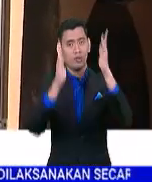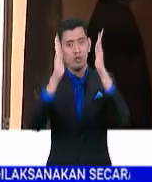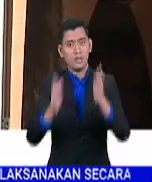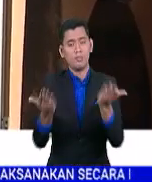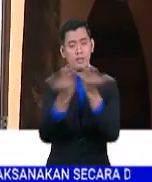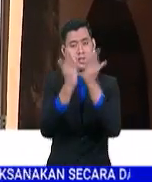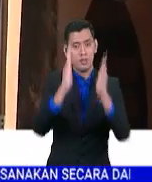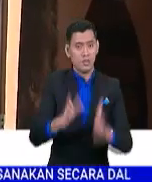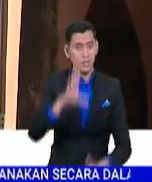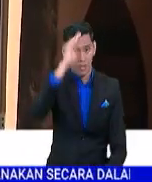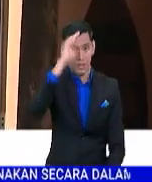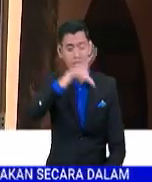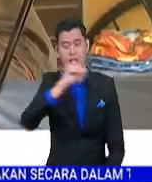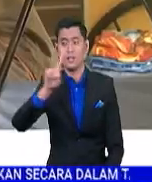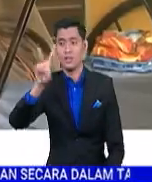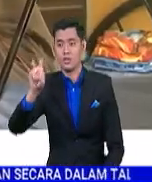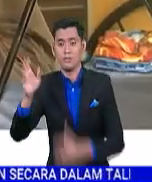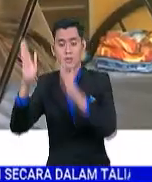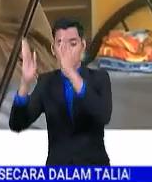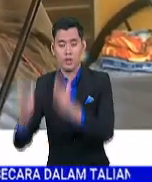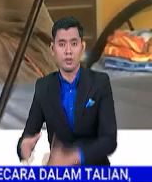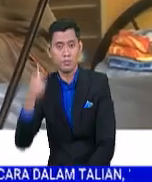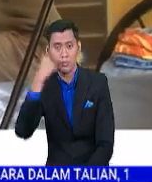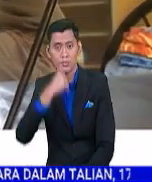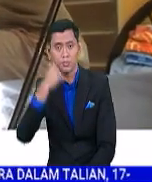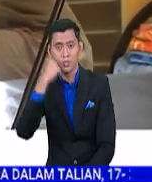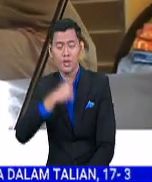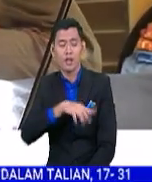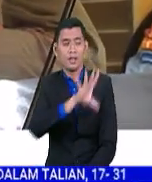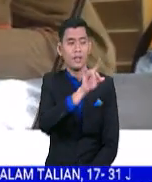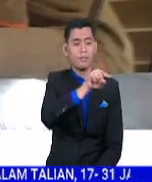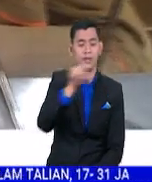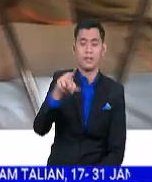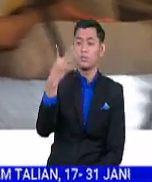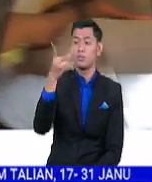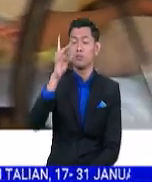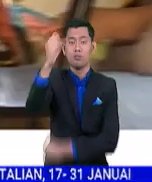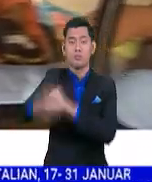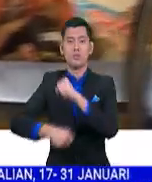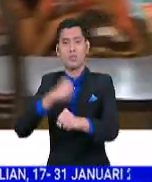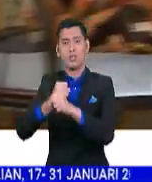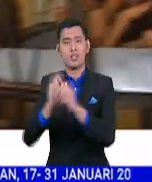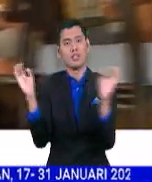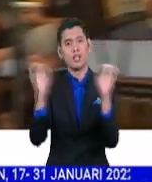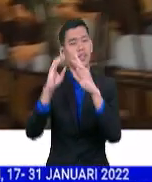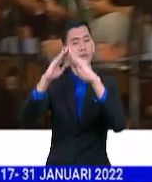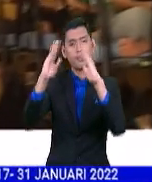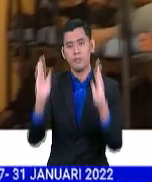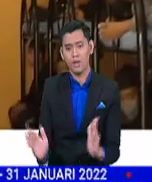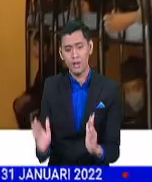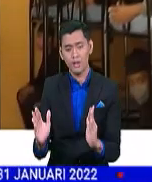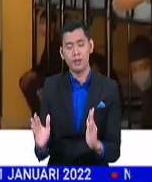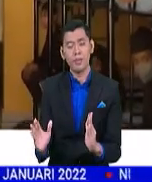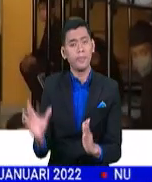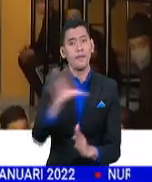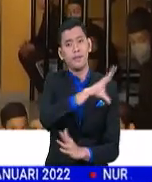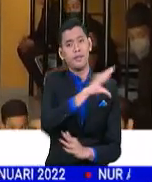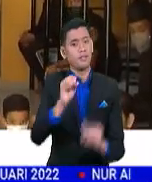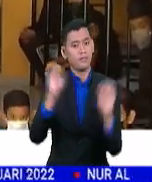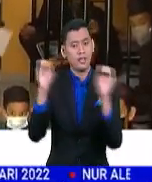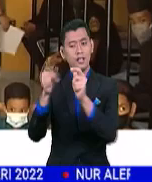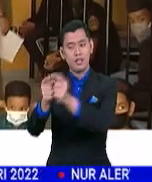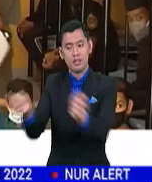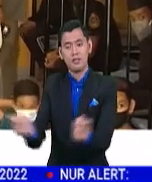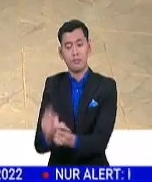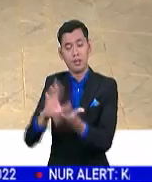lelaki dan 20 pelajar perempuan berusia antara 8 tahun sehingga 17 tahun hilang tempat tinggal dan tempat untuk